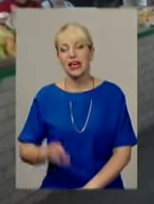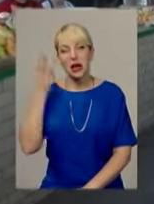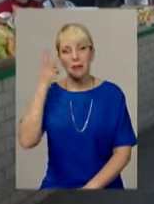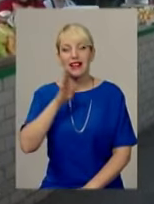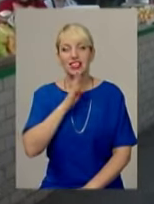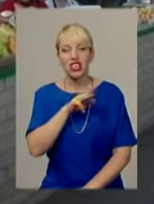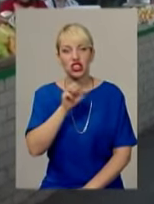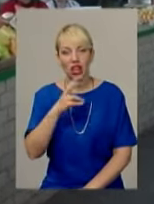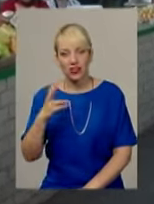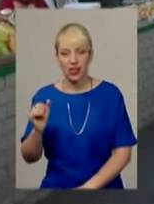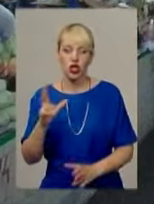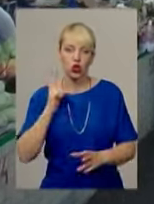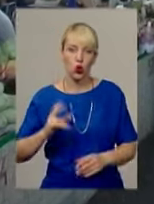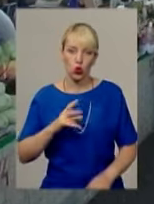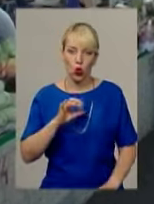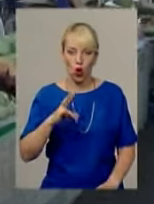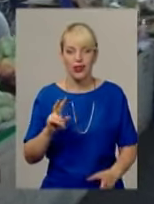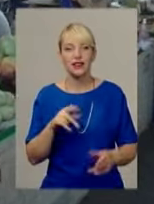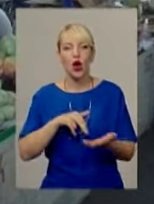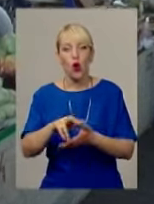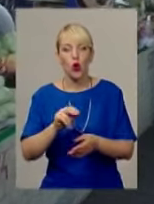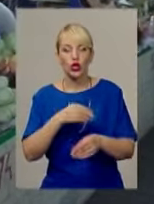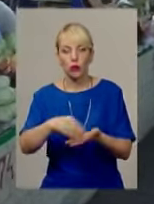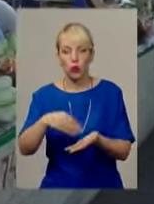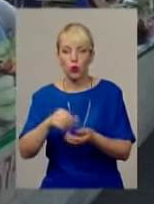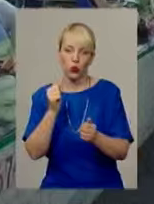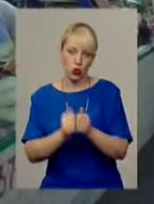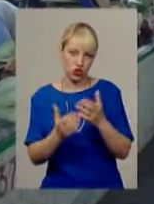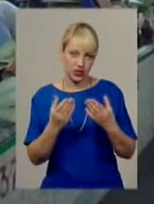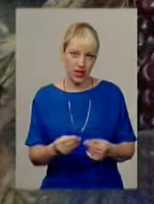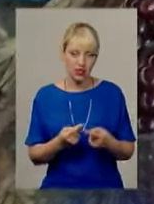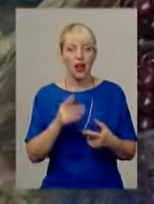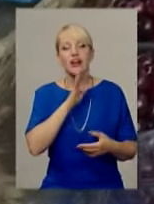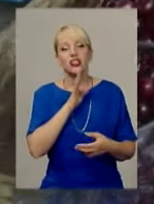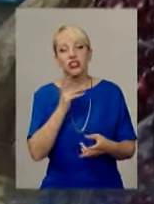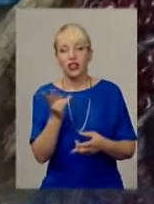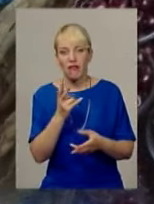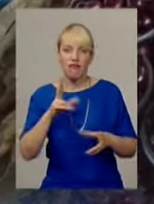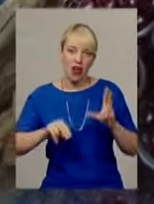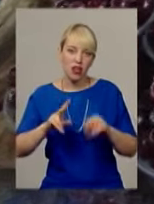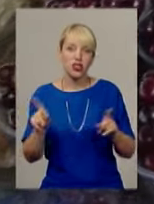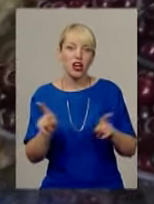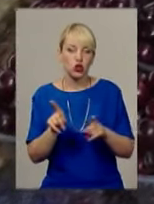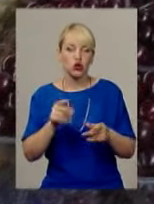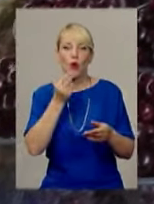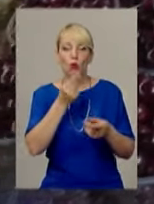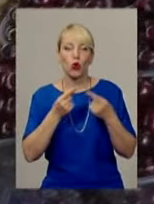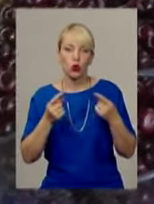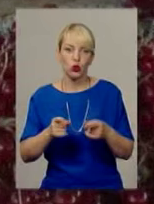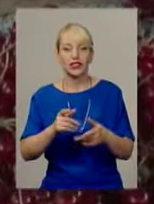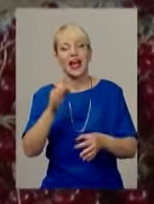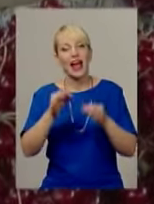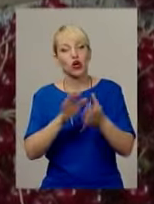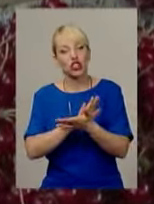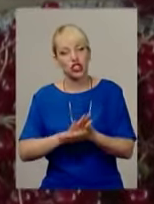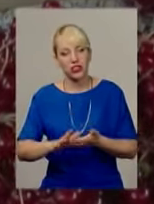Хмельничанка Жанна з донькою Оленою ходять за покупками на ринок майже кожного дня. Жінки вважають, що продукти, які купують тут, екологічно чисті, на